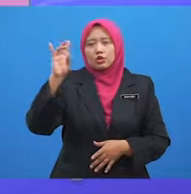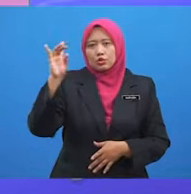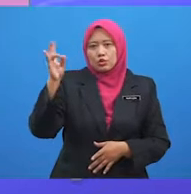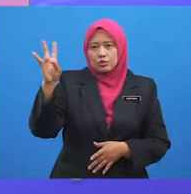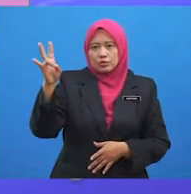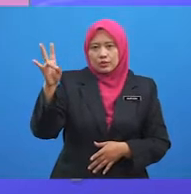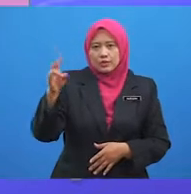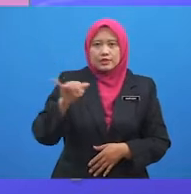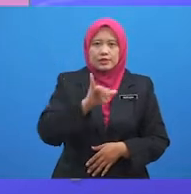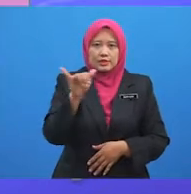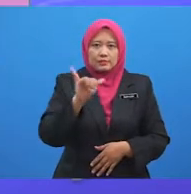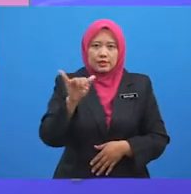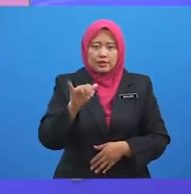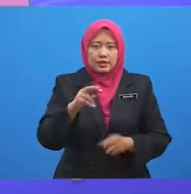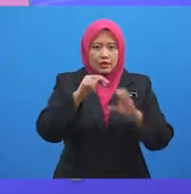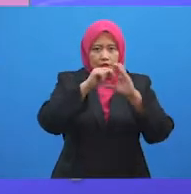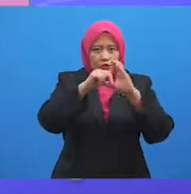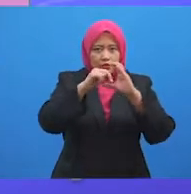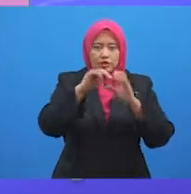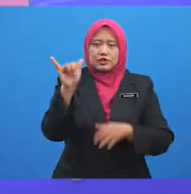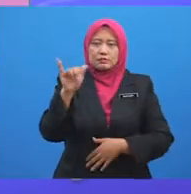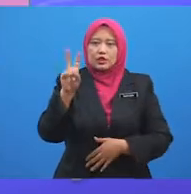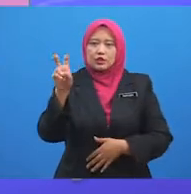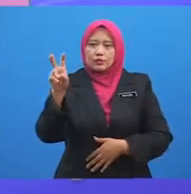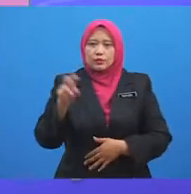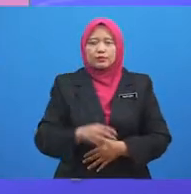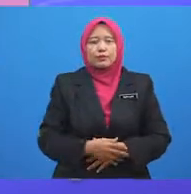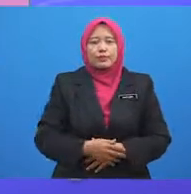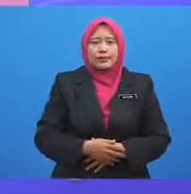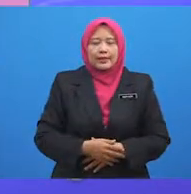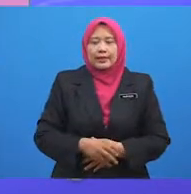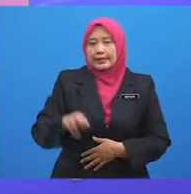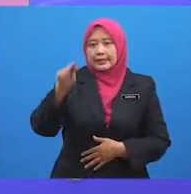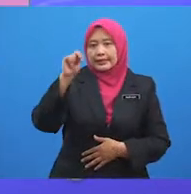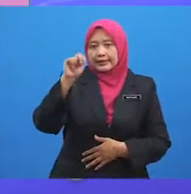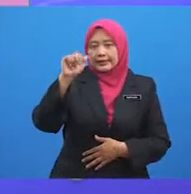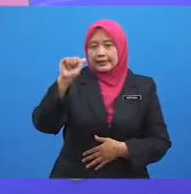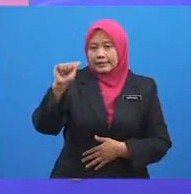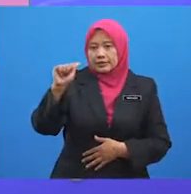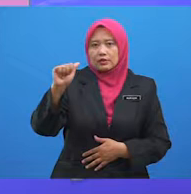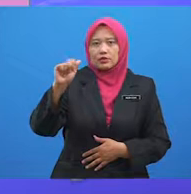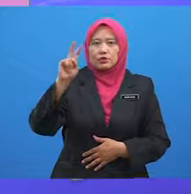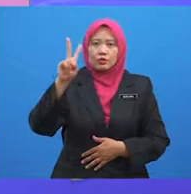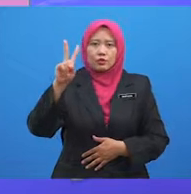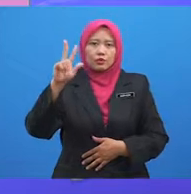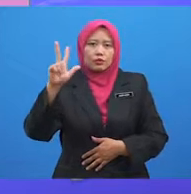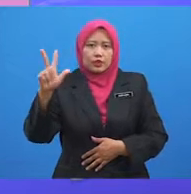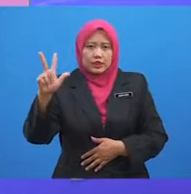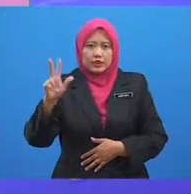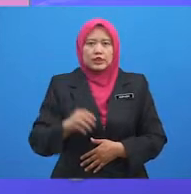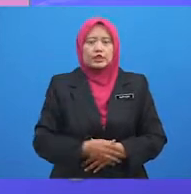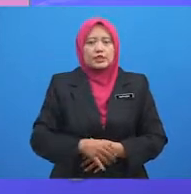20. Bilangan neutron natrium 23 ialah